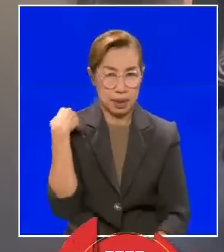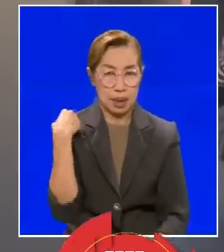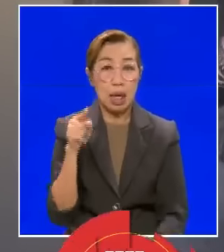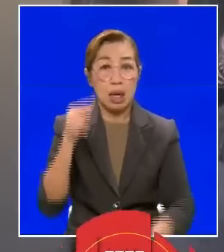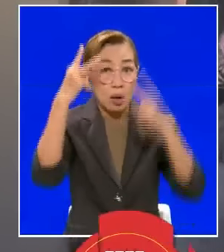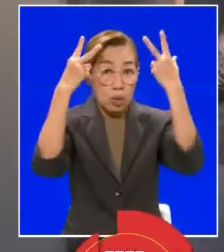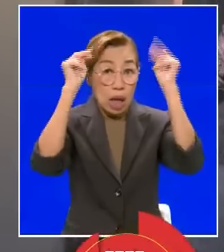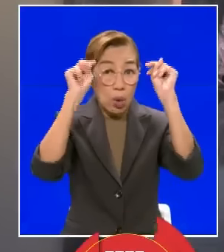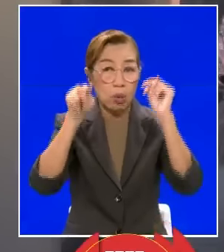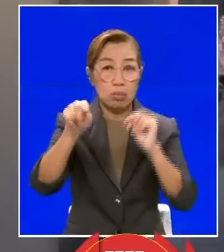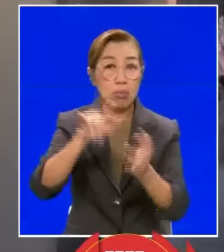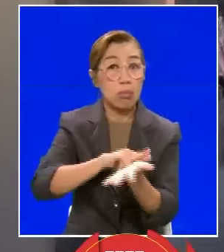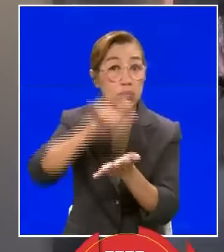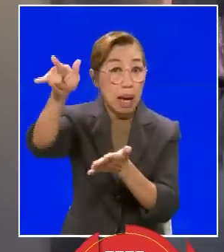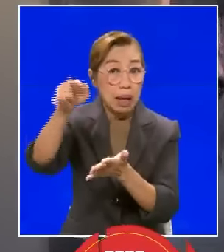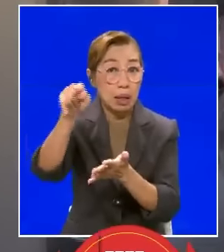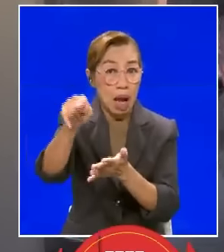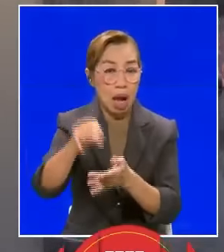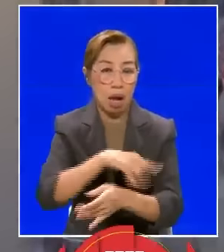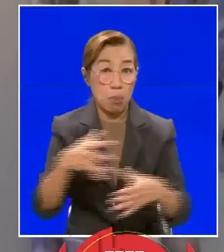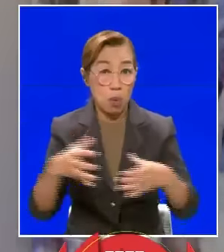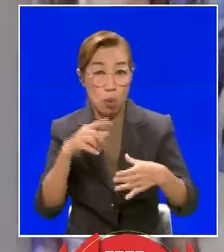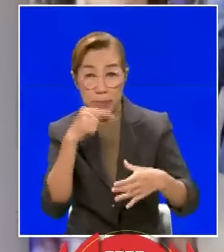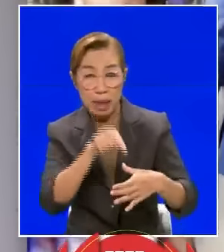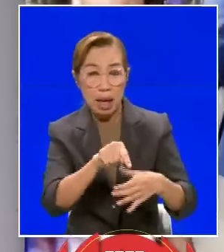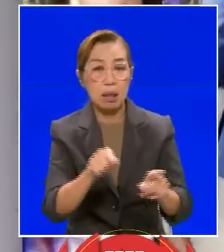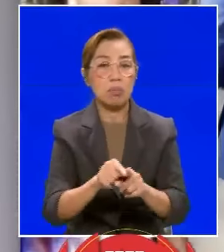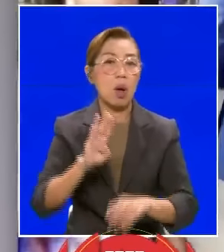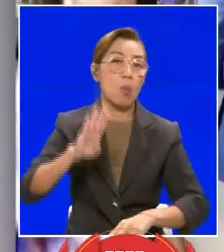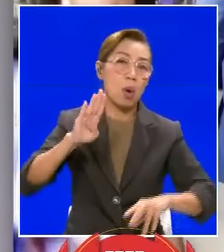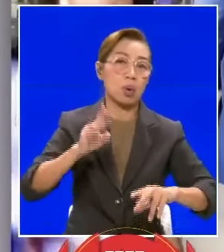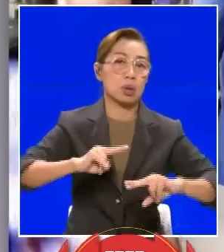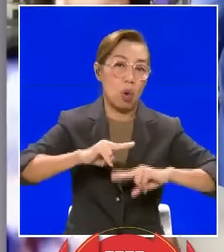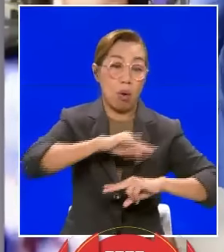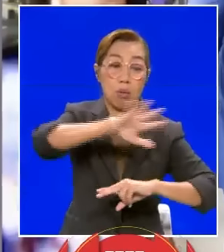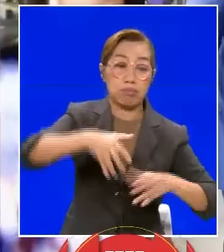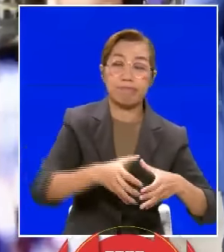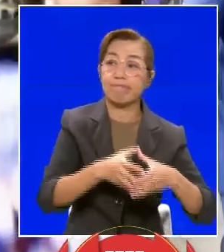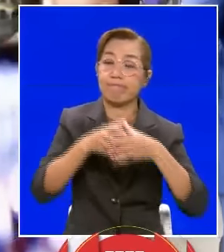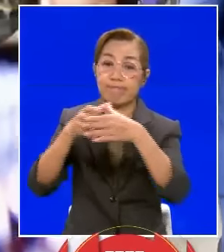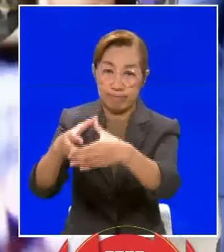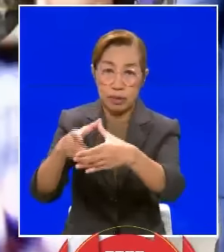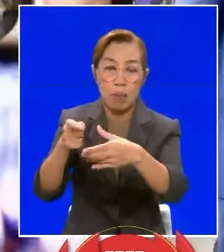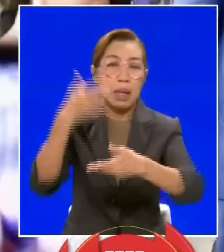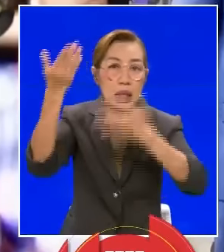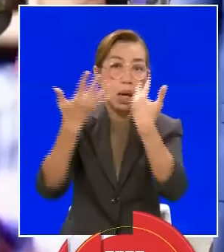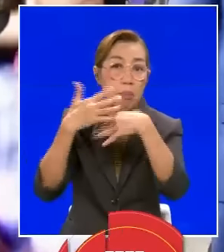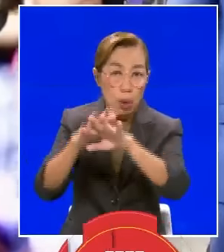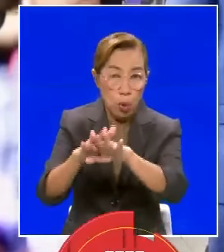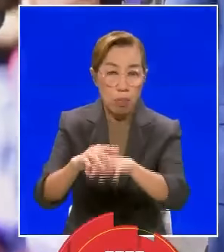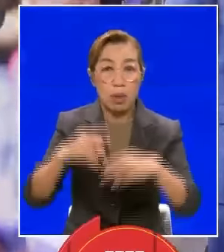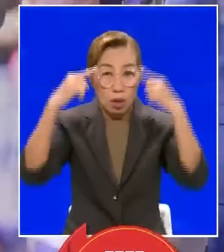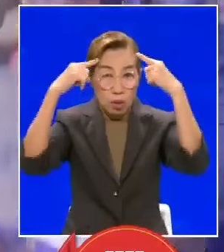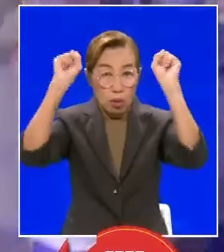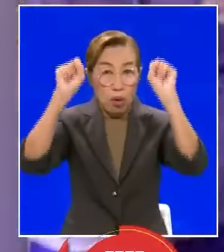ายกเองก็นำคณะนักธุรกิจไทยไปร่วมงานชารันฟรานซ์บิสเนสฟอรัมแล้วก็จะไปหารือกับประธานาธิบดีฝรั่ง